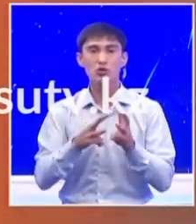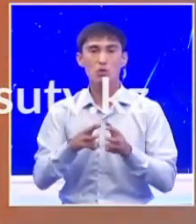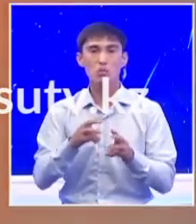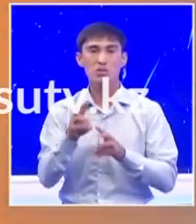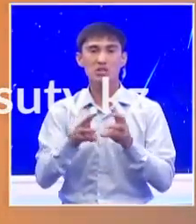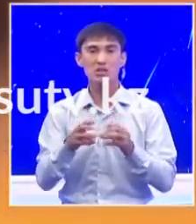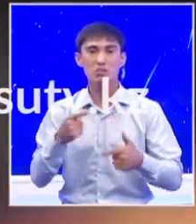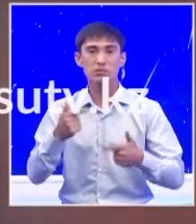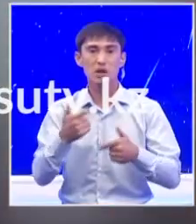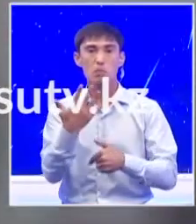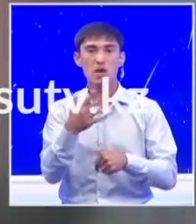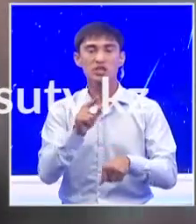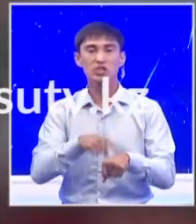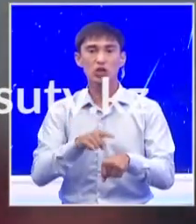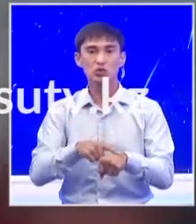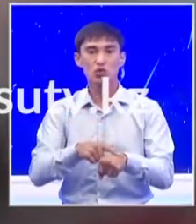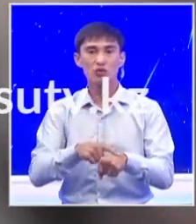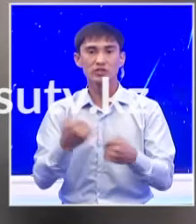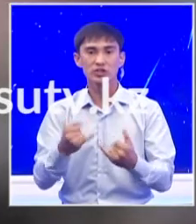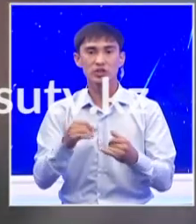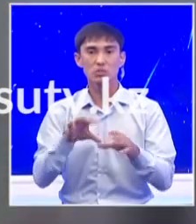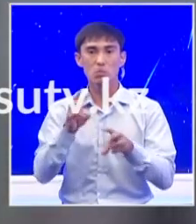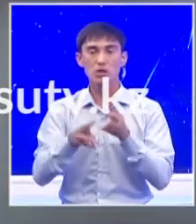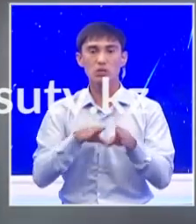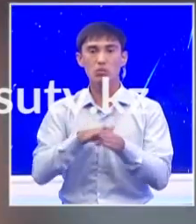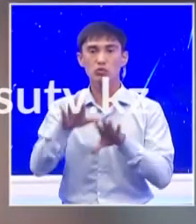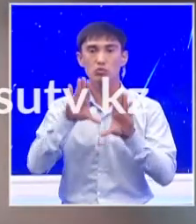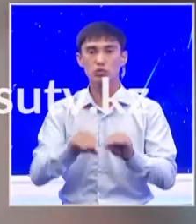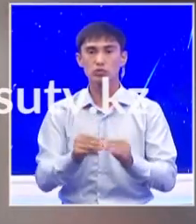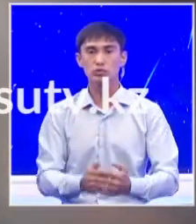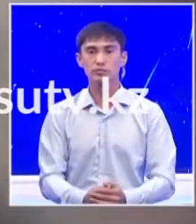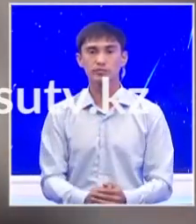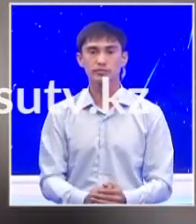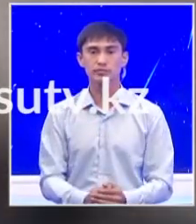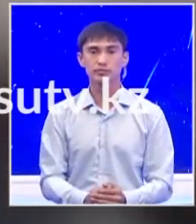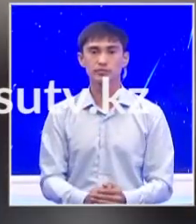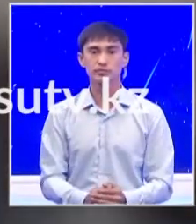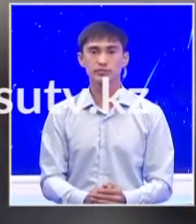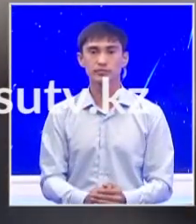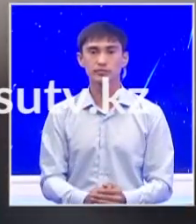пожарные боролись порядка 5 часов. Сейчас пожар полностью потушен.